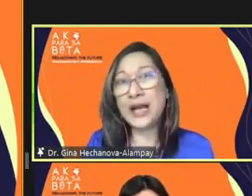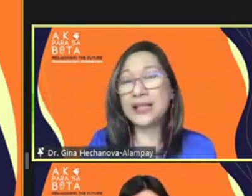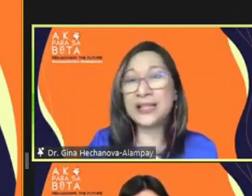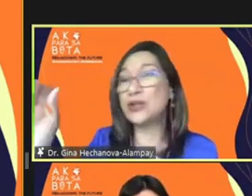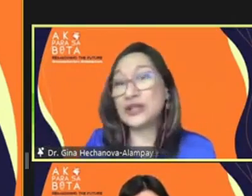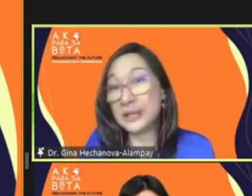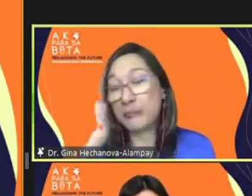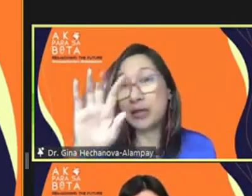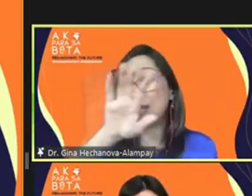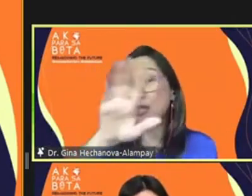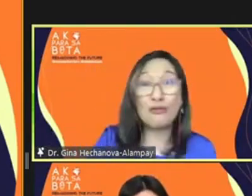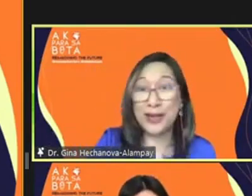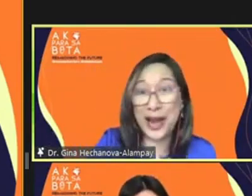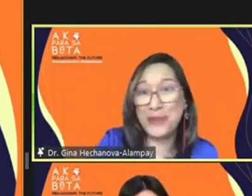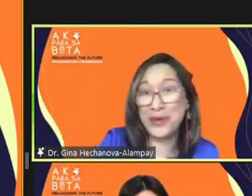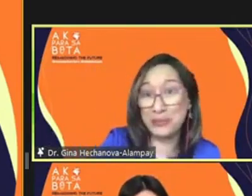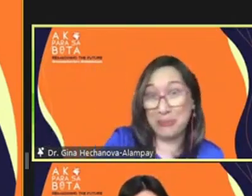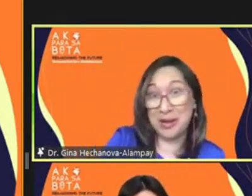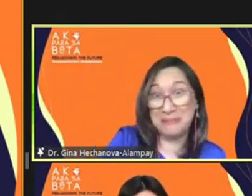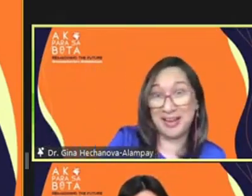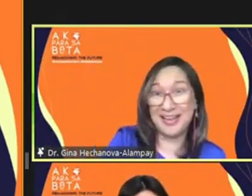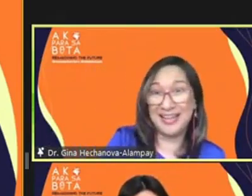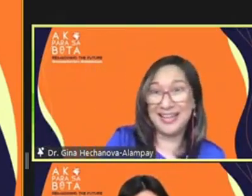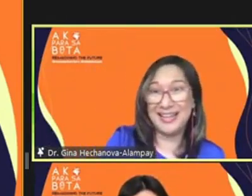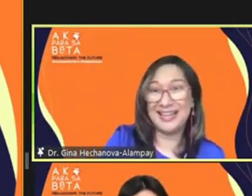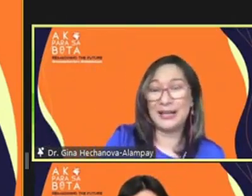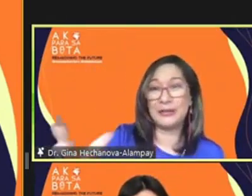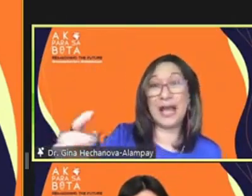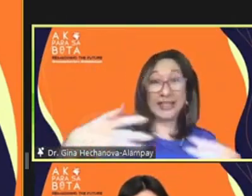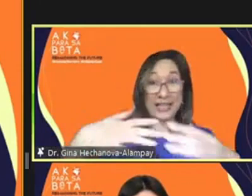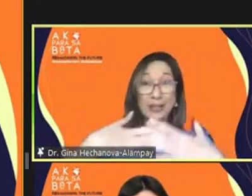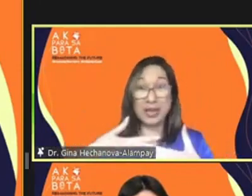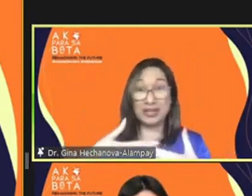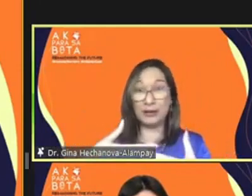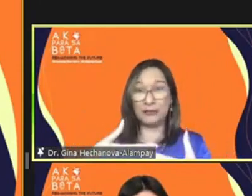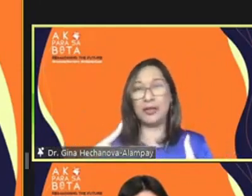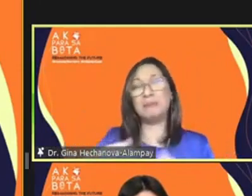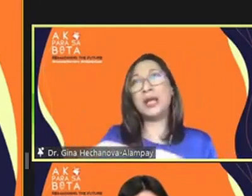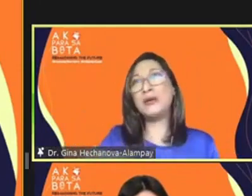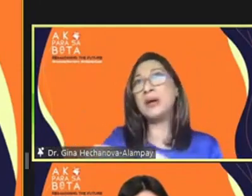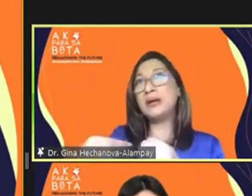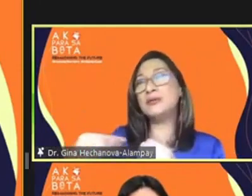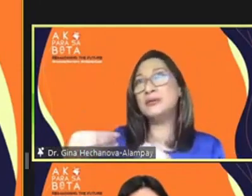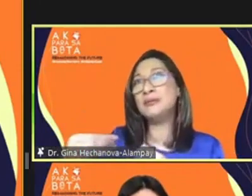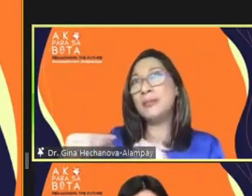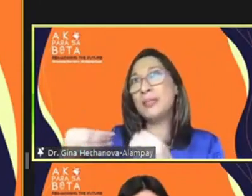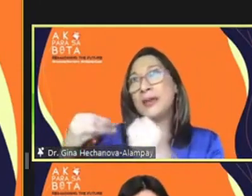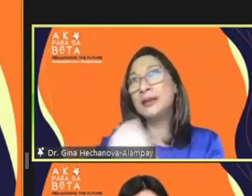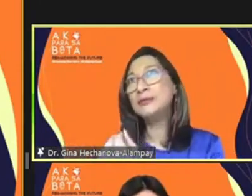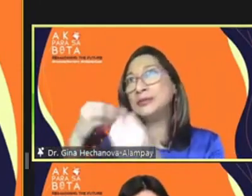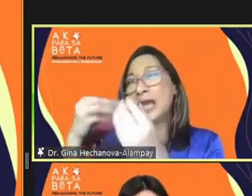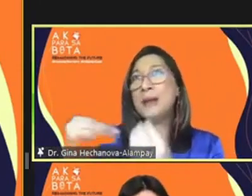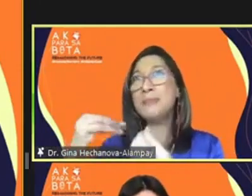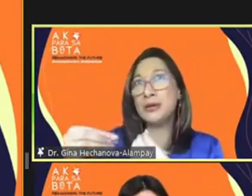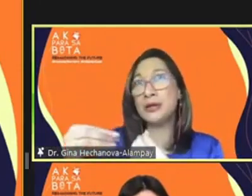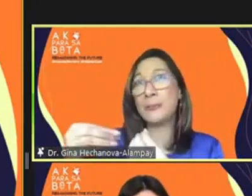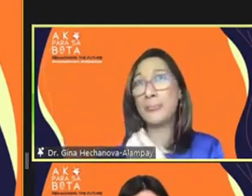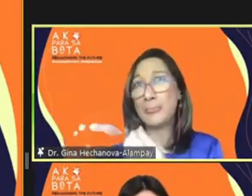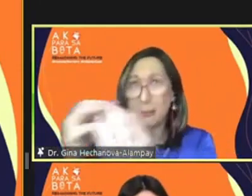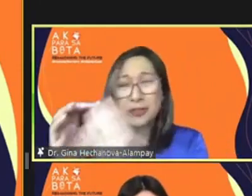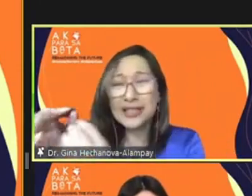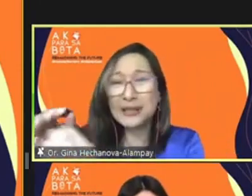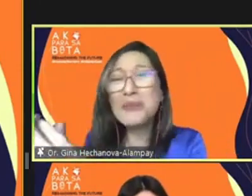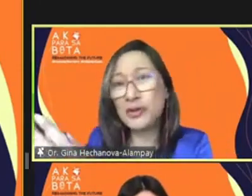pag na-solve na namin yung problema, not in the middle of it, pero pag nung time na